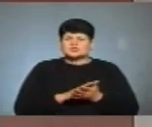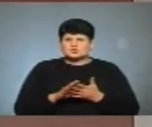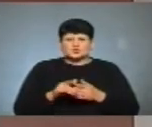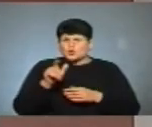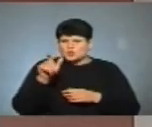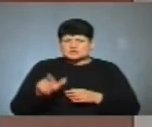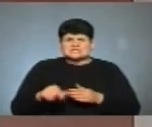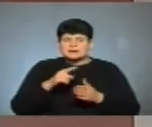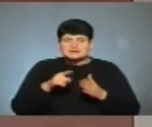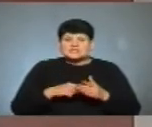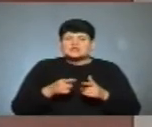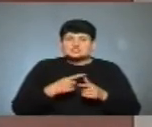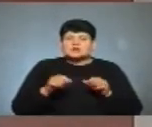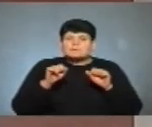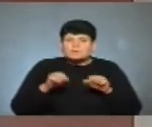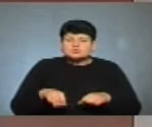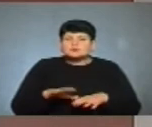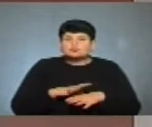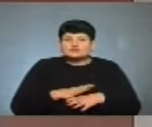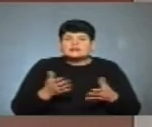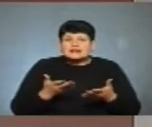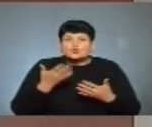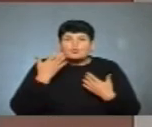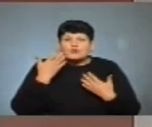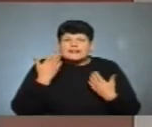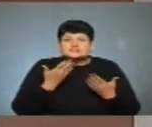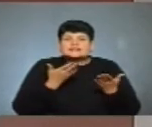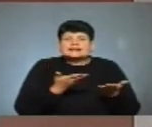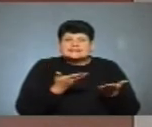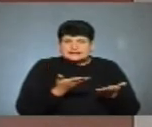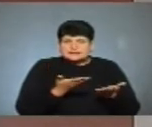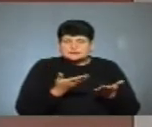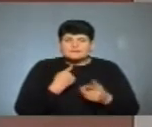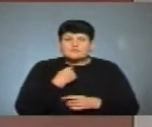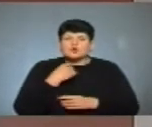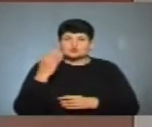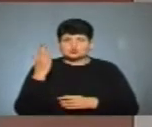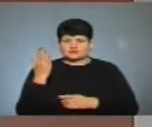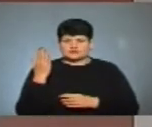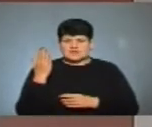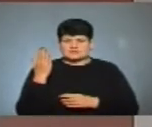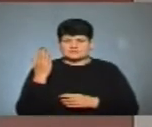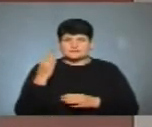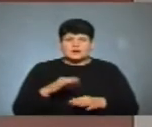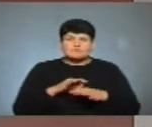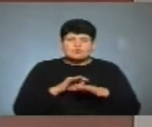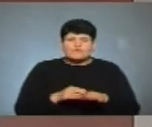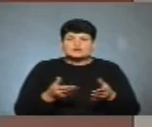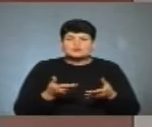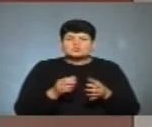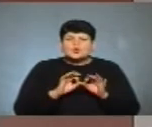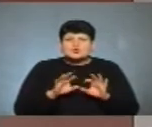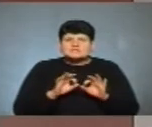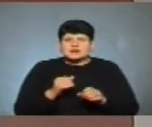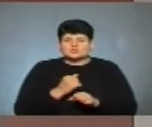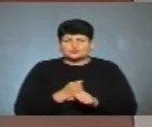людське запитання, чи можна було б якось полегшити їм голосування, якось проводити якусь роз'яснювальну роботу,